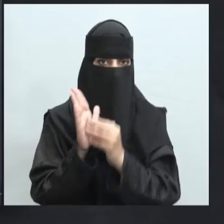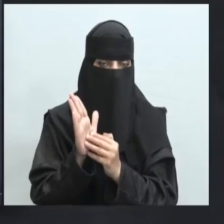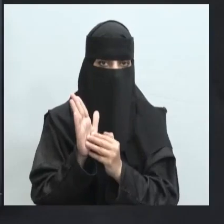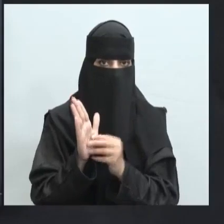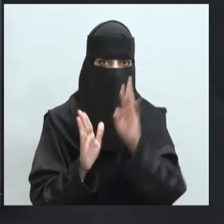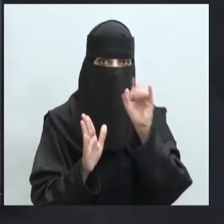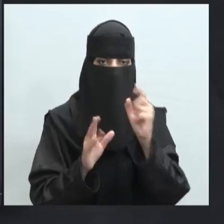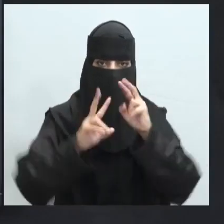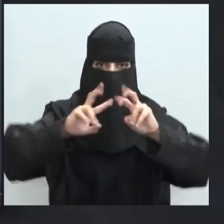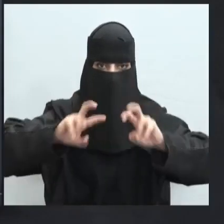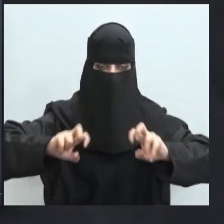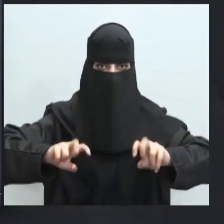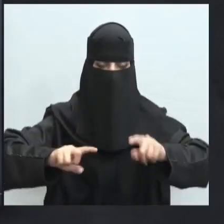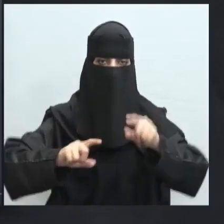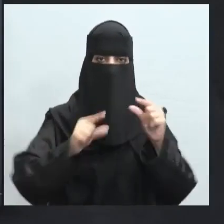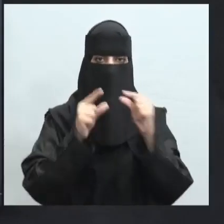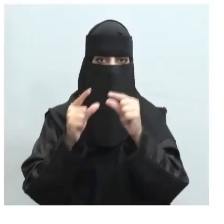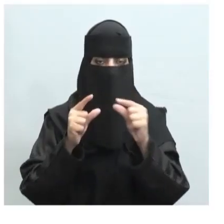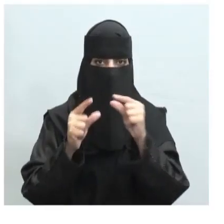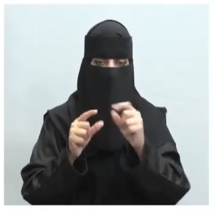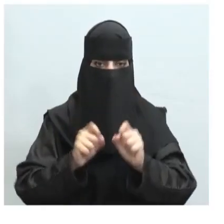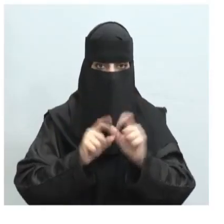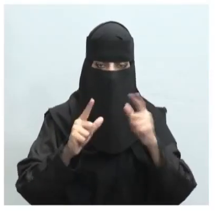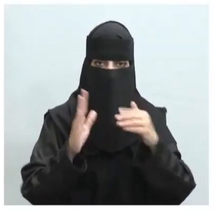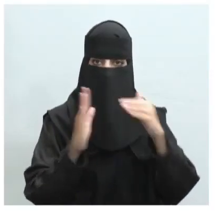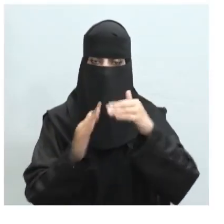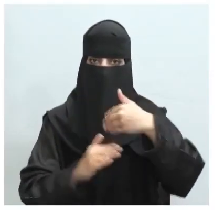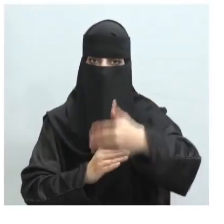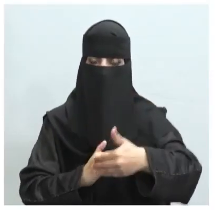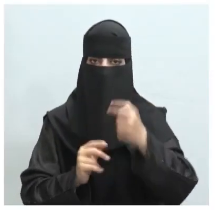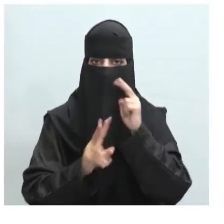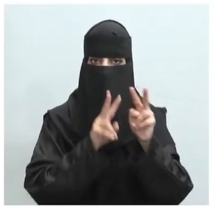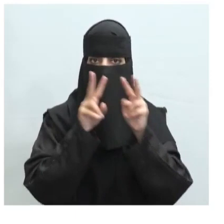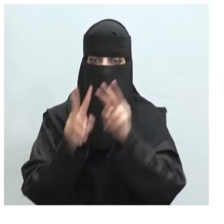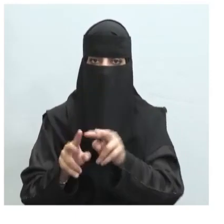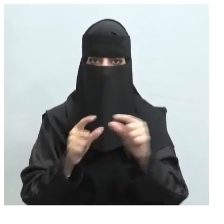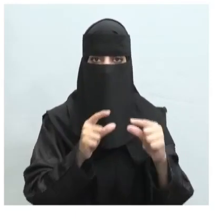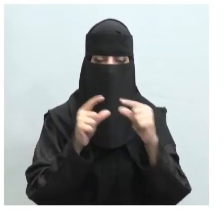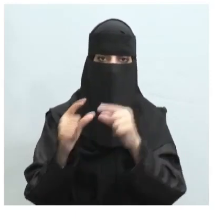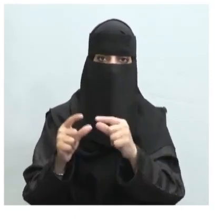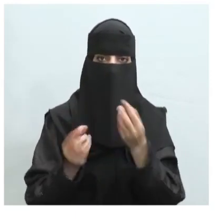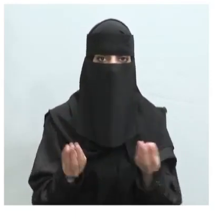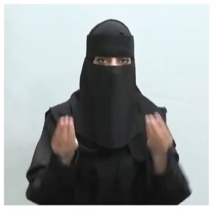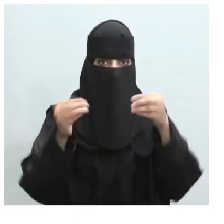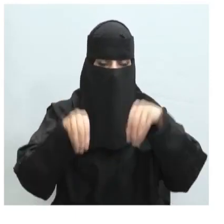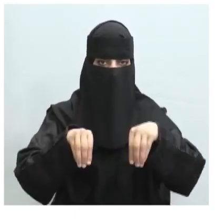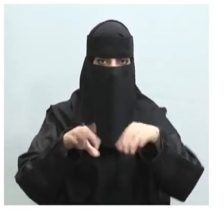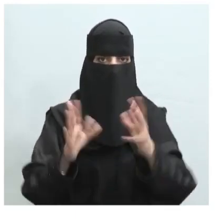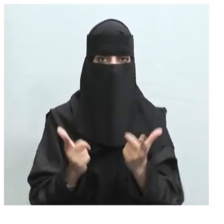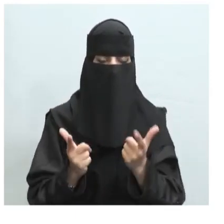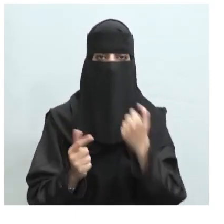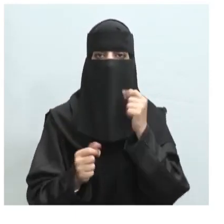ثم نبحث حول هذه الادله لنبين النتائج التي تشير الى هذه الادله اضافه الى ذلك